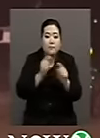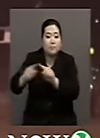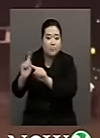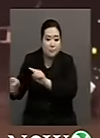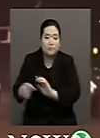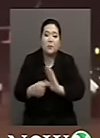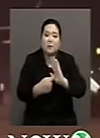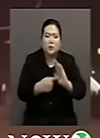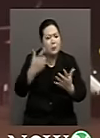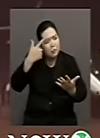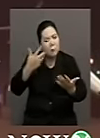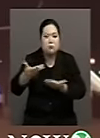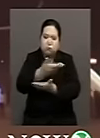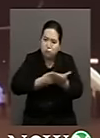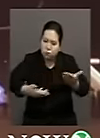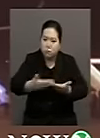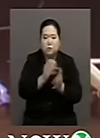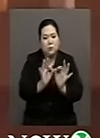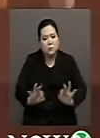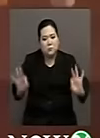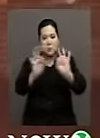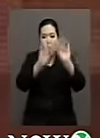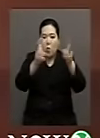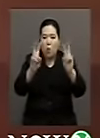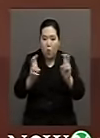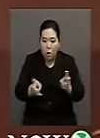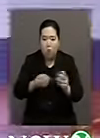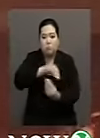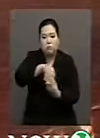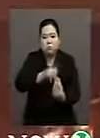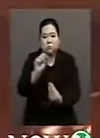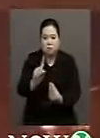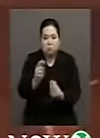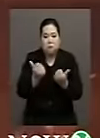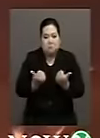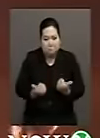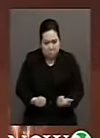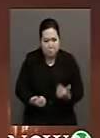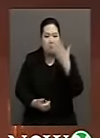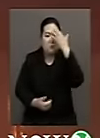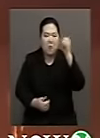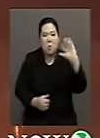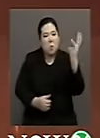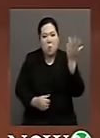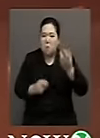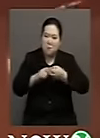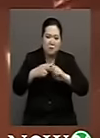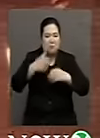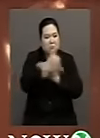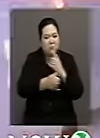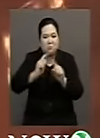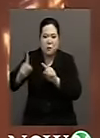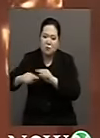ประเทศคงจะหารือกันในประเด็นสำคัญต่างๆโดยเฉพาะประเด็นด้านเศรษฐกิจนะคะเพราะว่าตอนนี้เศรษฐกิจทั่วโลกกำลังอยู่ในช่วงขา